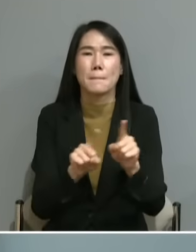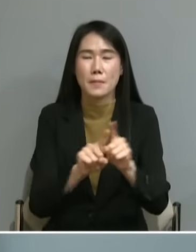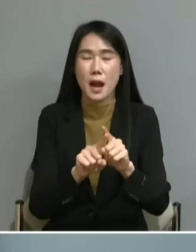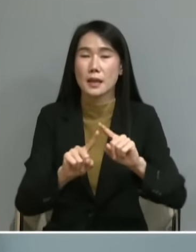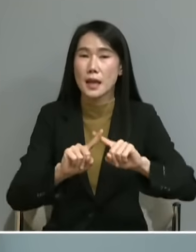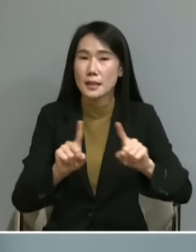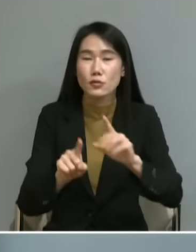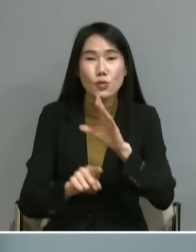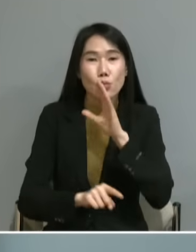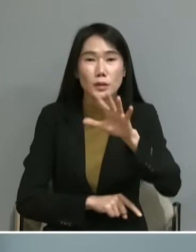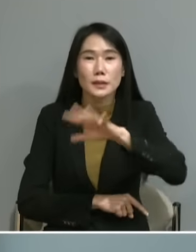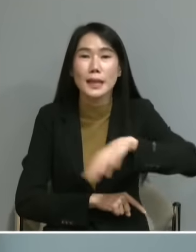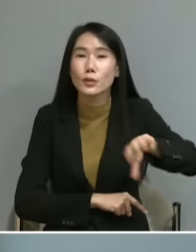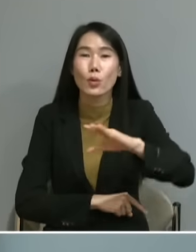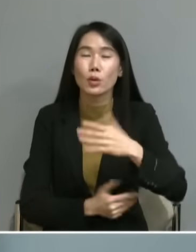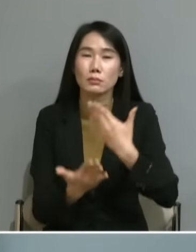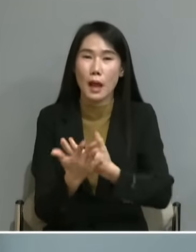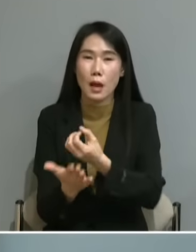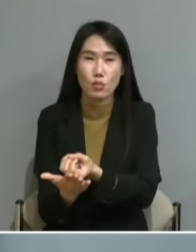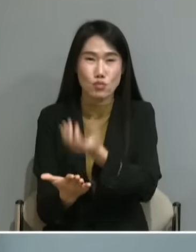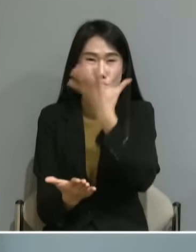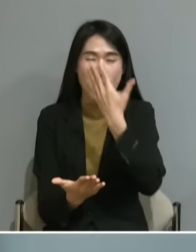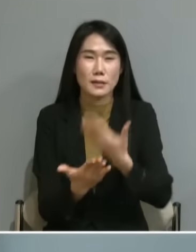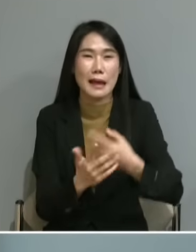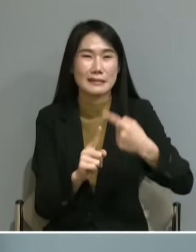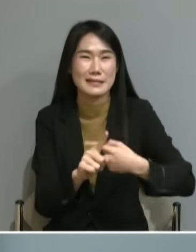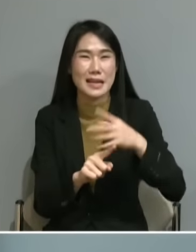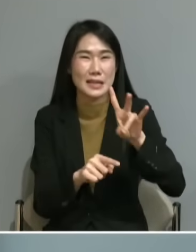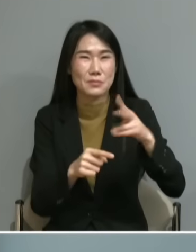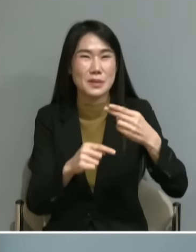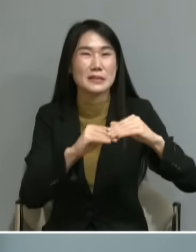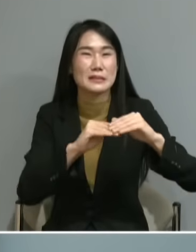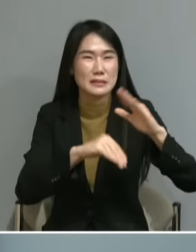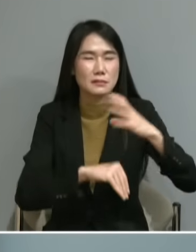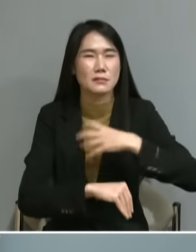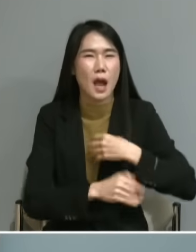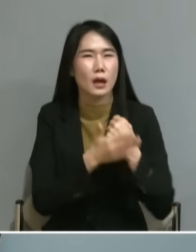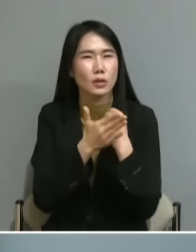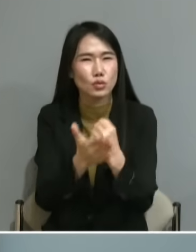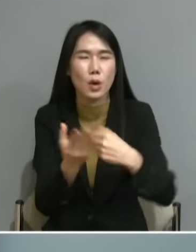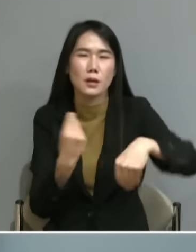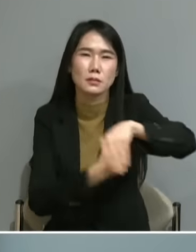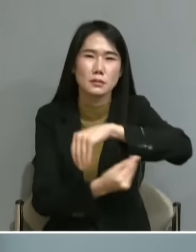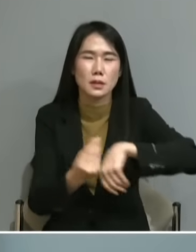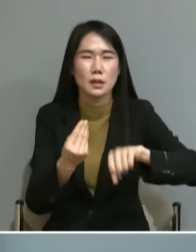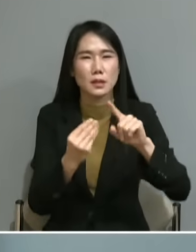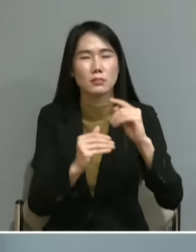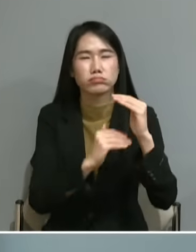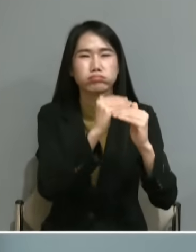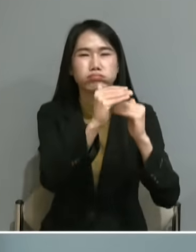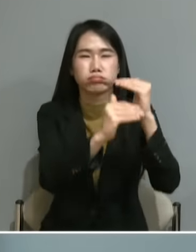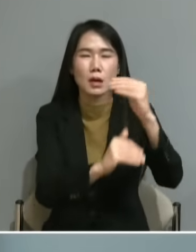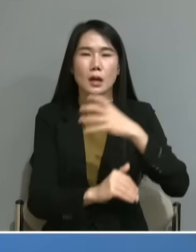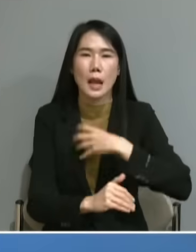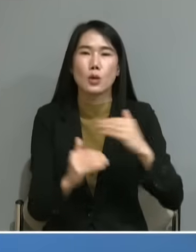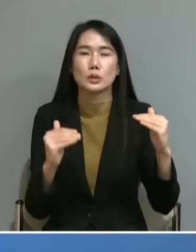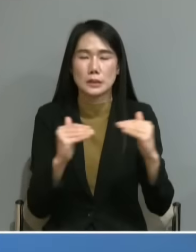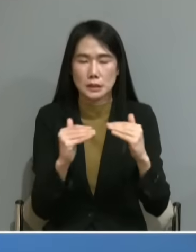แต่ว่าถ้าท่านเป็นคนรวยอย่างน้อยท่านต้องนำเงินมาช่วยในการกระตุ้นเศรษฐกิจมาหมุนในเศรษฐกิจก่อนจึงจะ